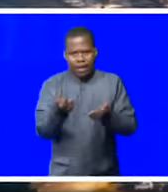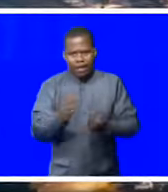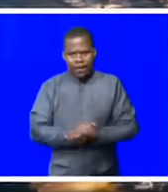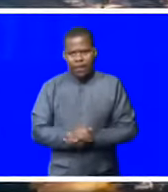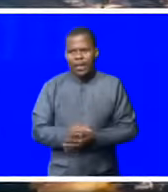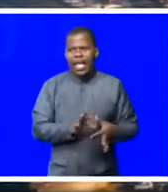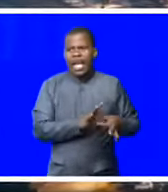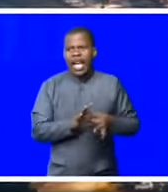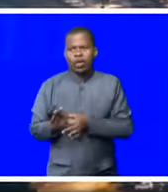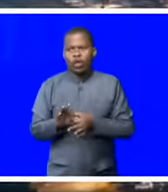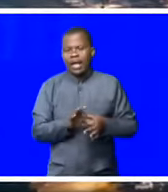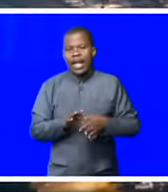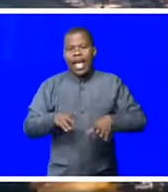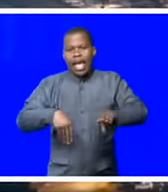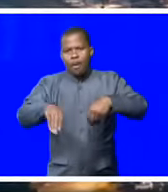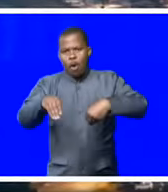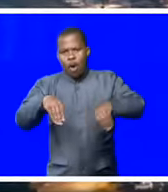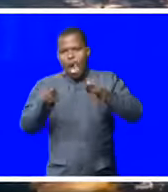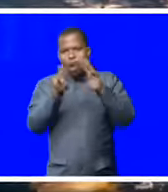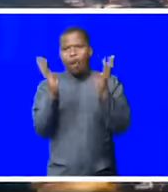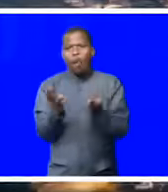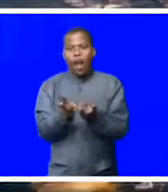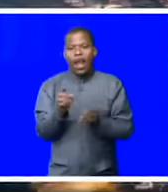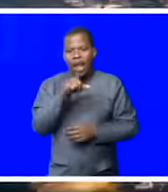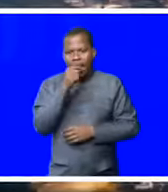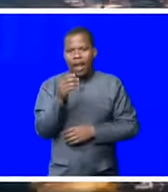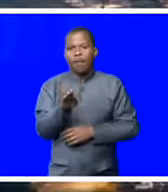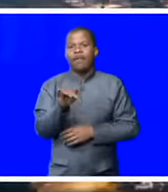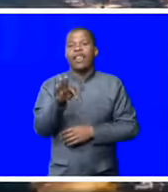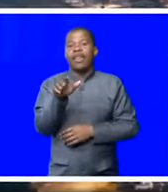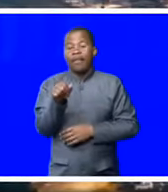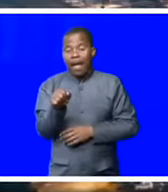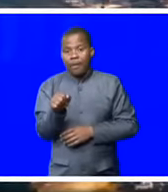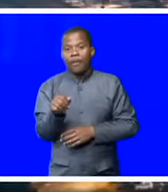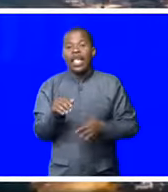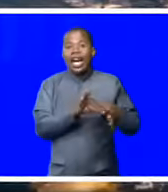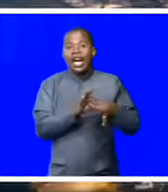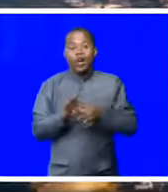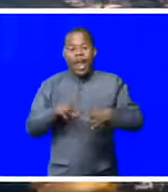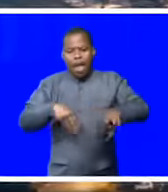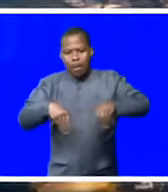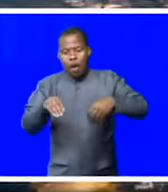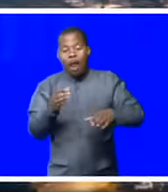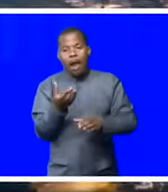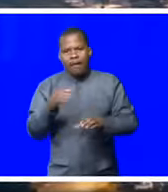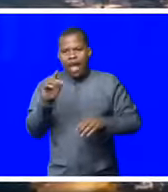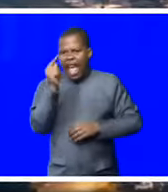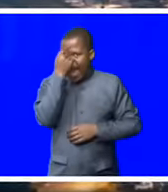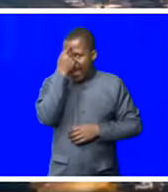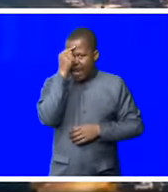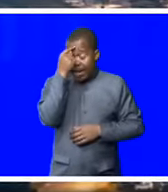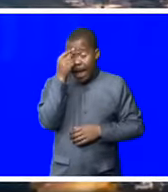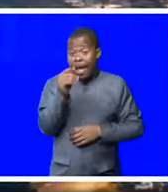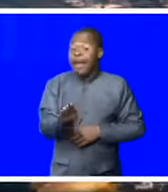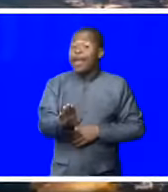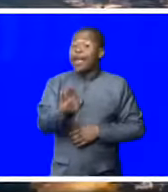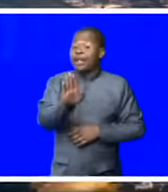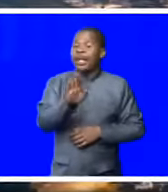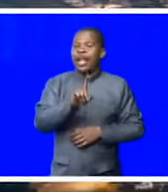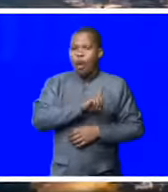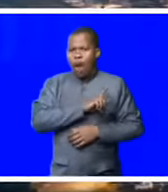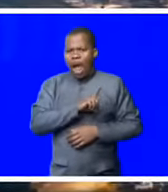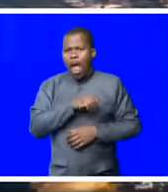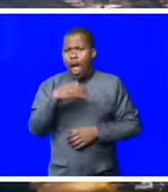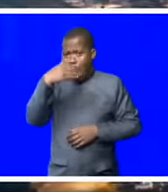inhlangano lengamela umdlalo webhola emhlabeni iFIFA seyimise inhlangano lengamela umdlalo webhola even laseNdiya iAll India Football